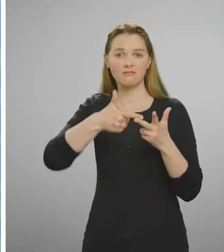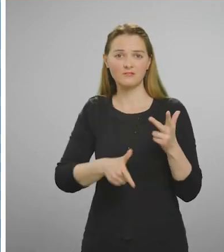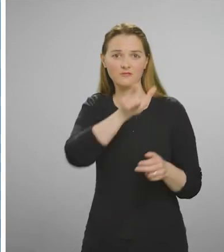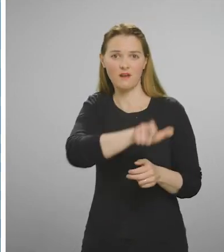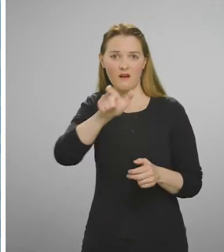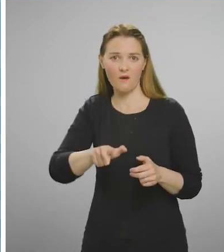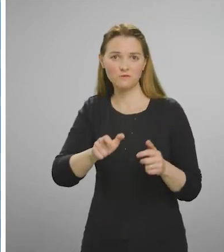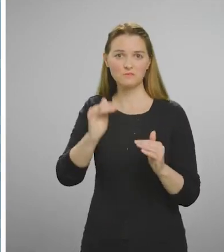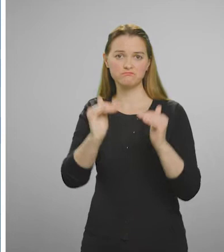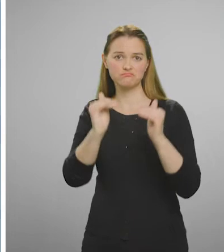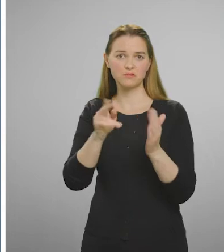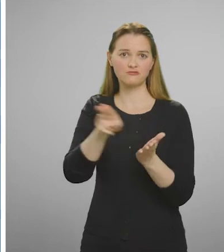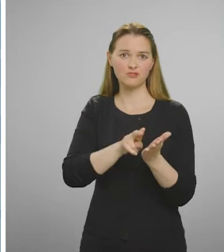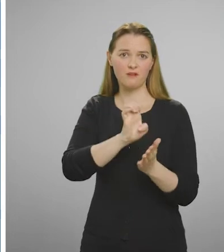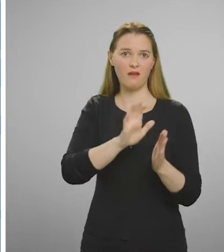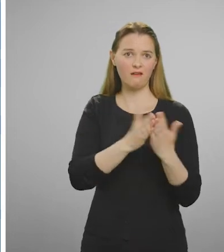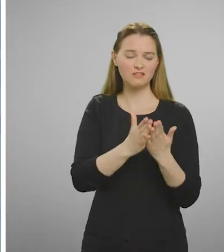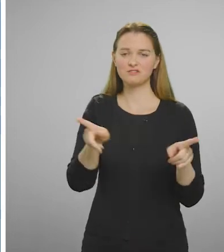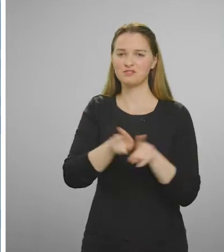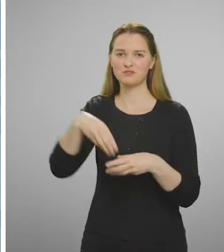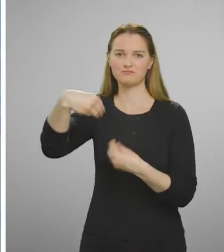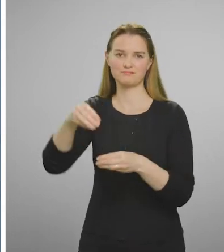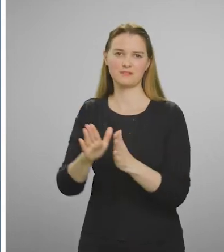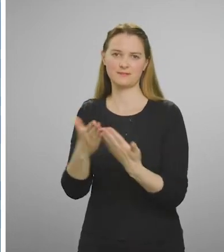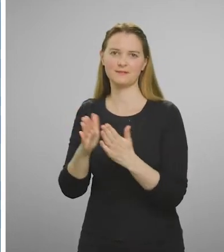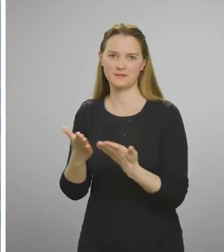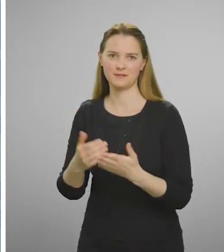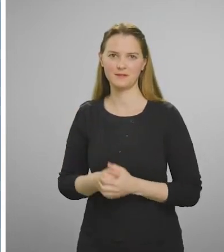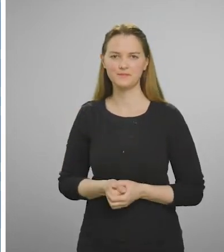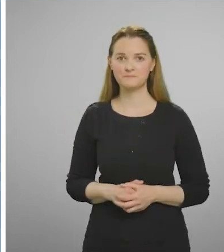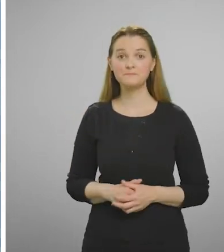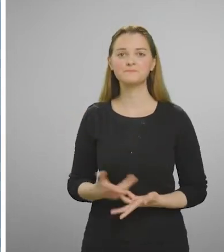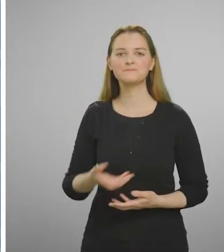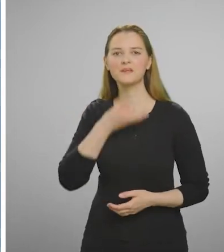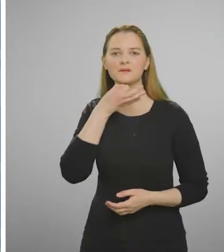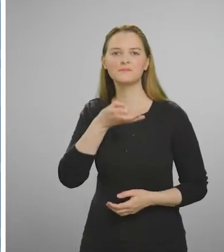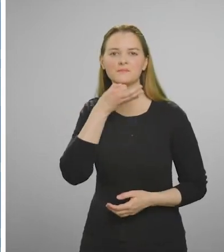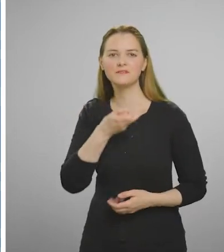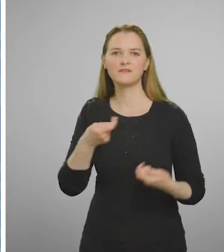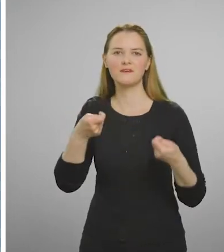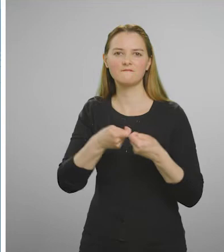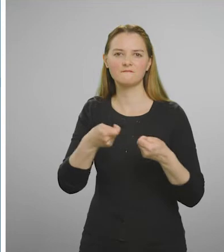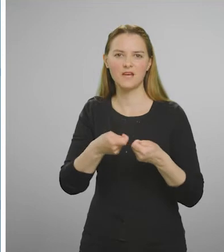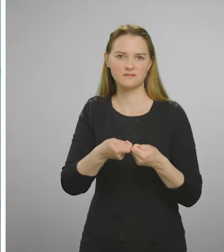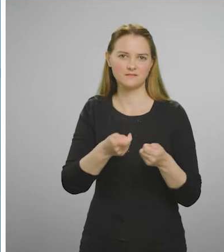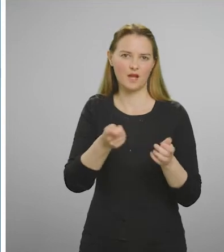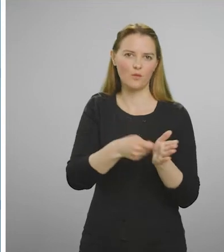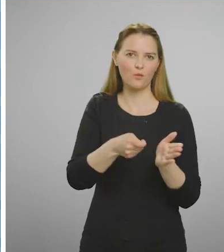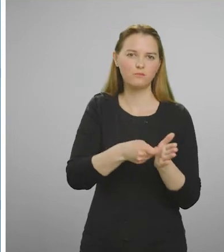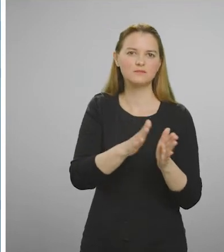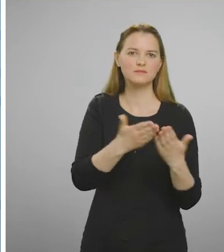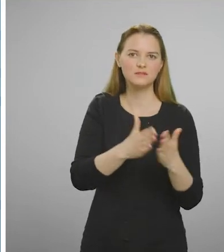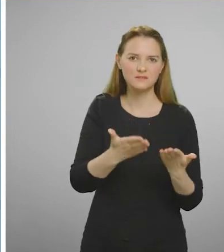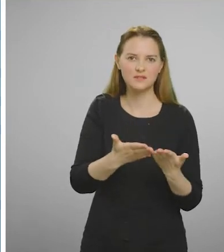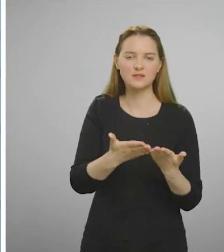Trećina ispitanih podjednako čita e-knjige i tiskane knjige. Pitanje o kupovini knjiga i kupljenom broju postavili smo i